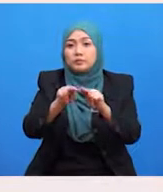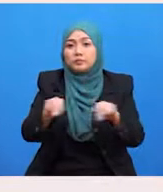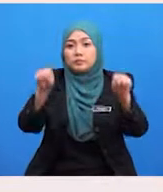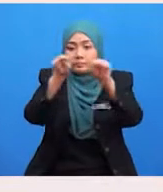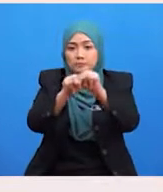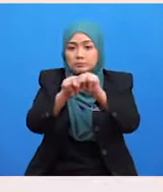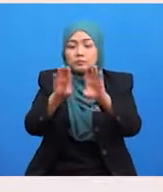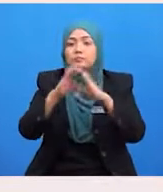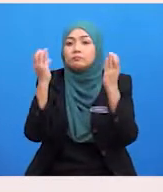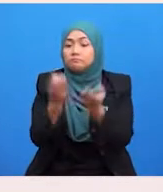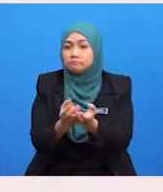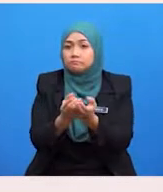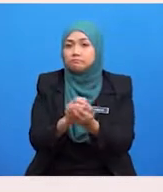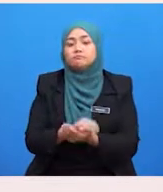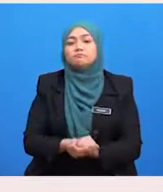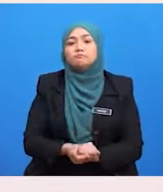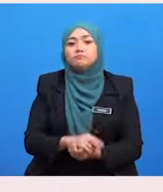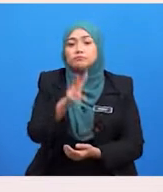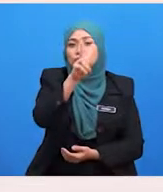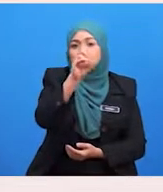tahun 2018 ialah